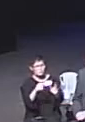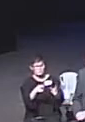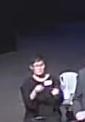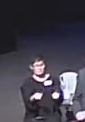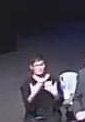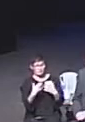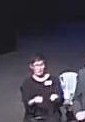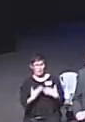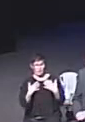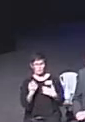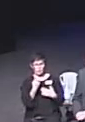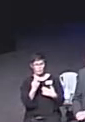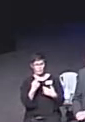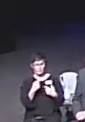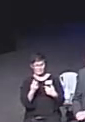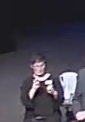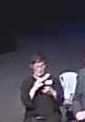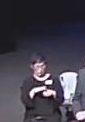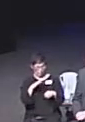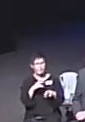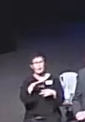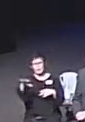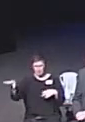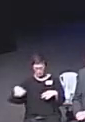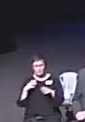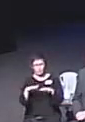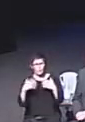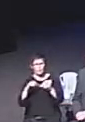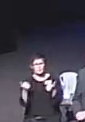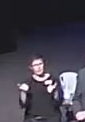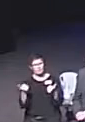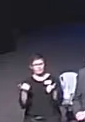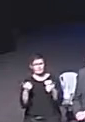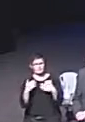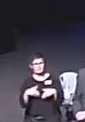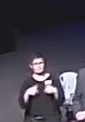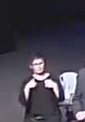kaikille, ei pelkästään sähköherkille niin kuin yleisölle tai vierailijoille.